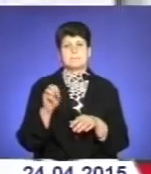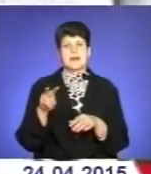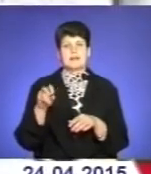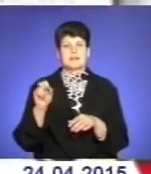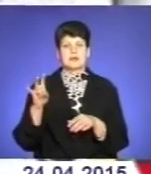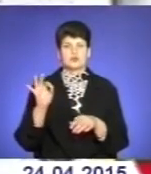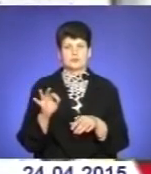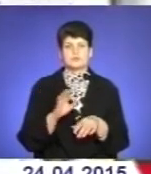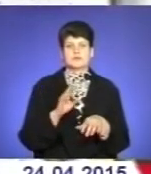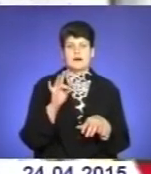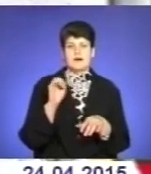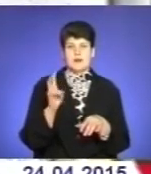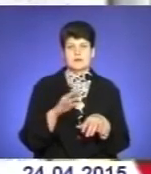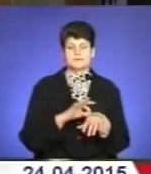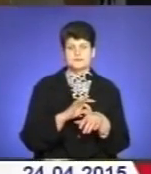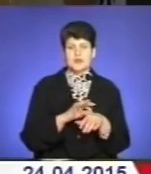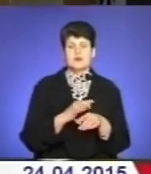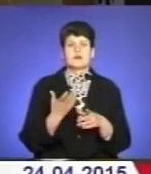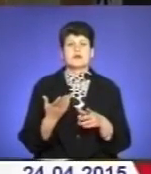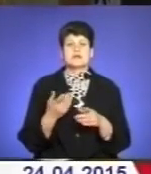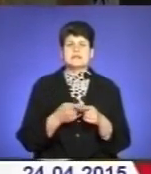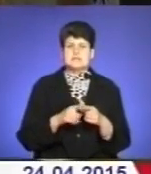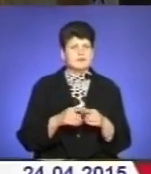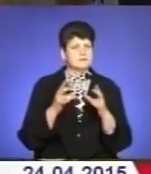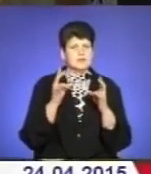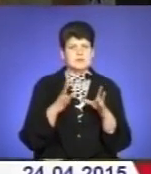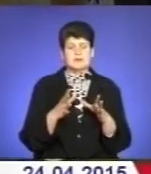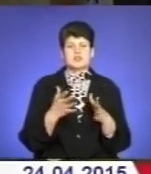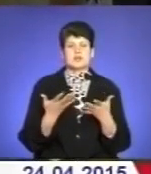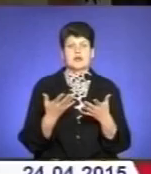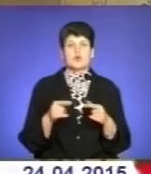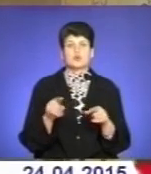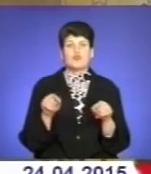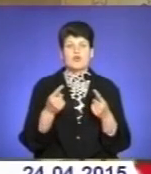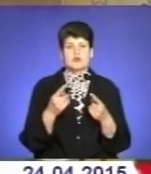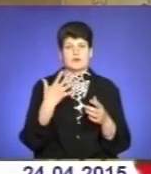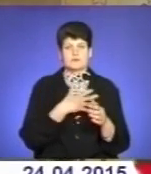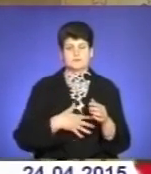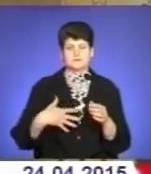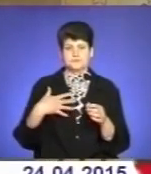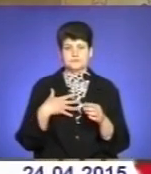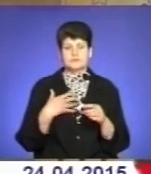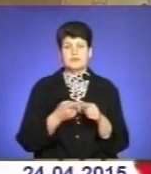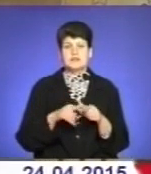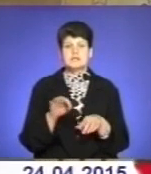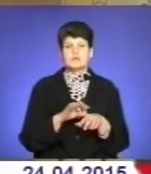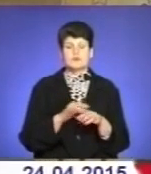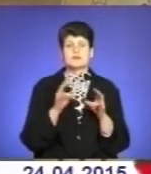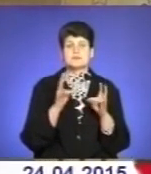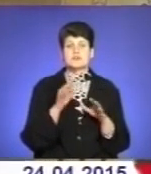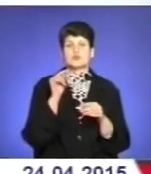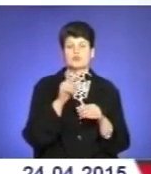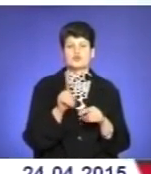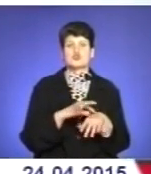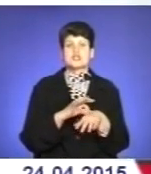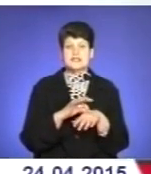тисяч помирають. Це одне із найнебезпечніших новоутворень не лише шкіри, а й організму загалом. Ця хвороба небезпечна, тому що шкіра